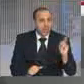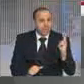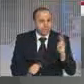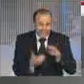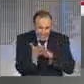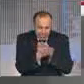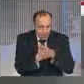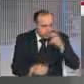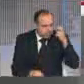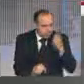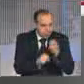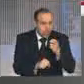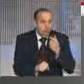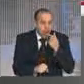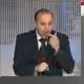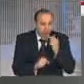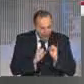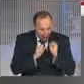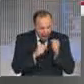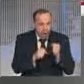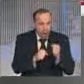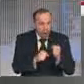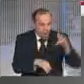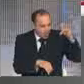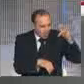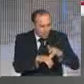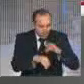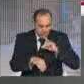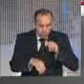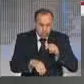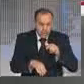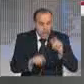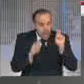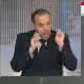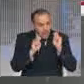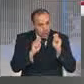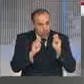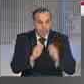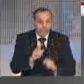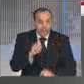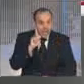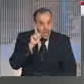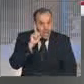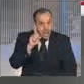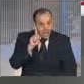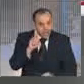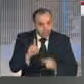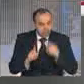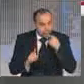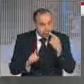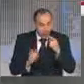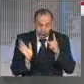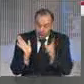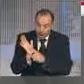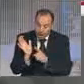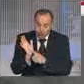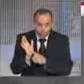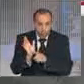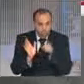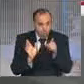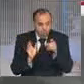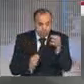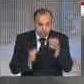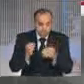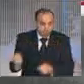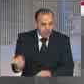تتسامح مع كل من حاول النيل من امن التونسيين وذلك وفق ما يخول القانون بالتنسيق مع